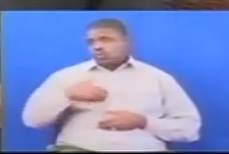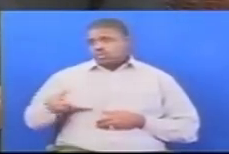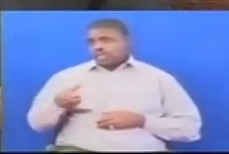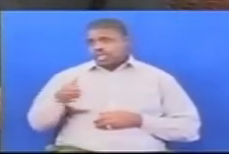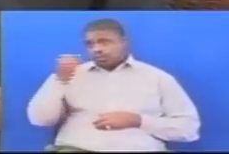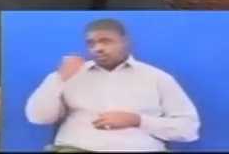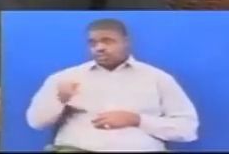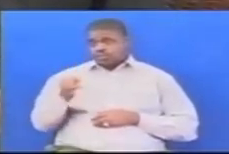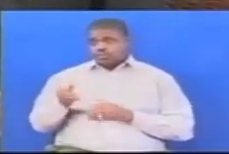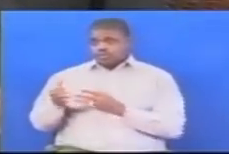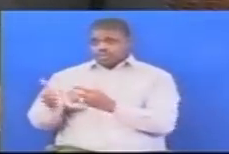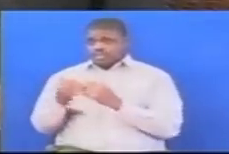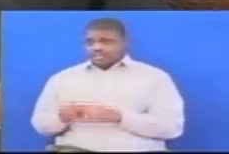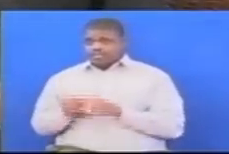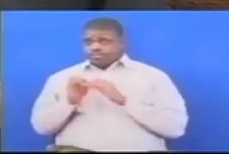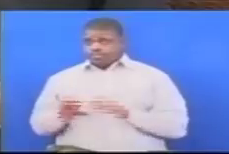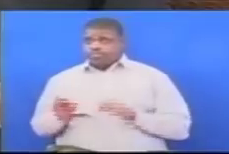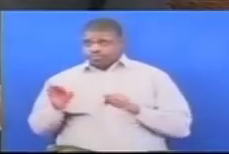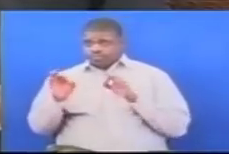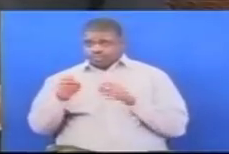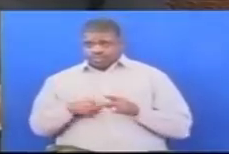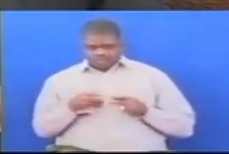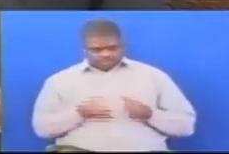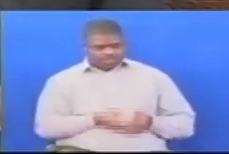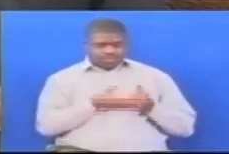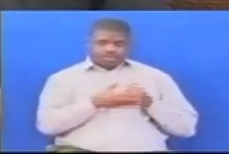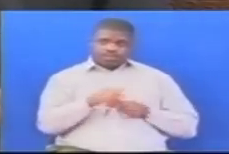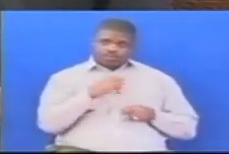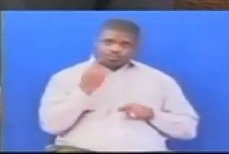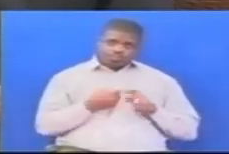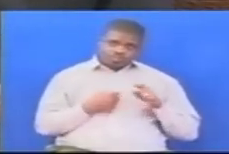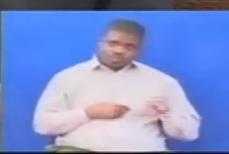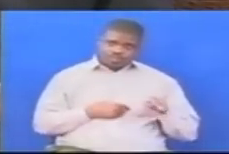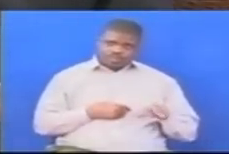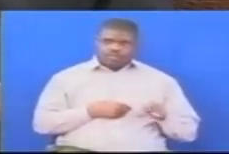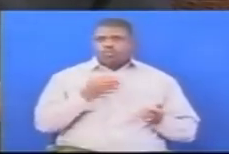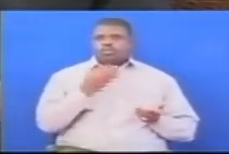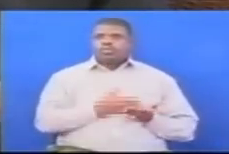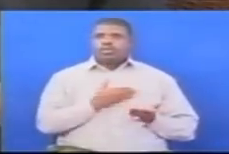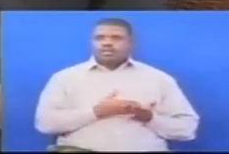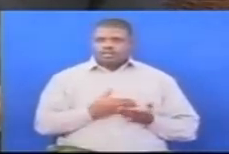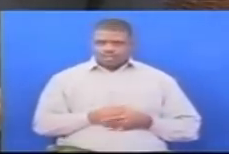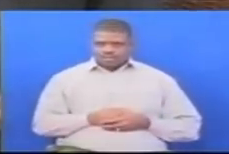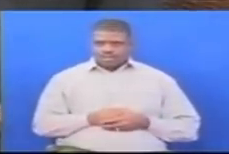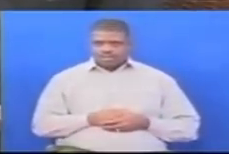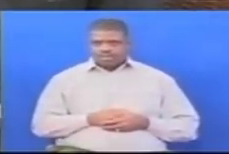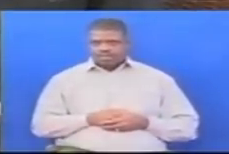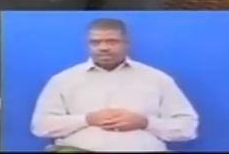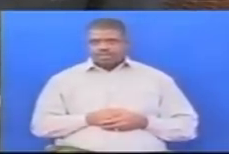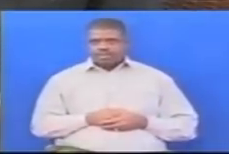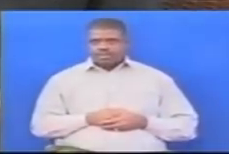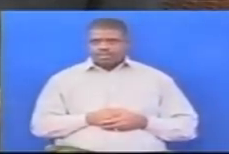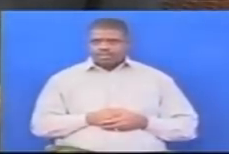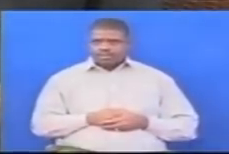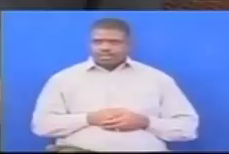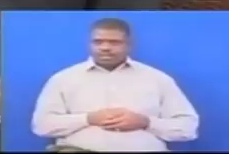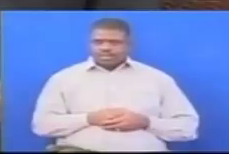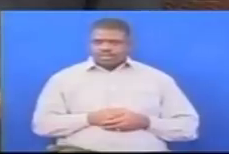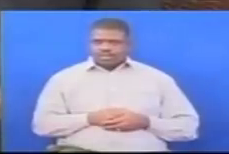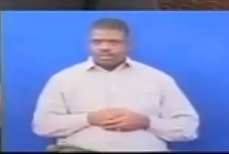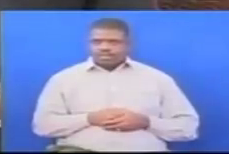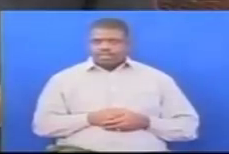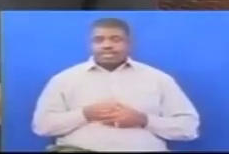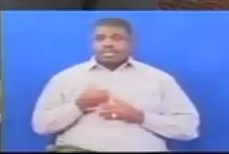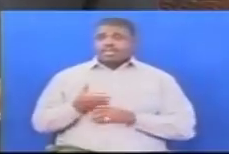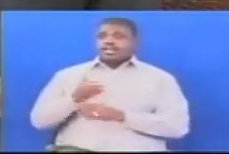ushauri mzuri na inahitaji msaada wa kutosha kwa kweli, badala ya kulaumu tu. Na mimi